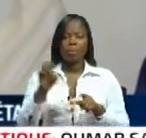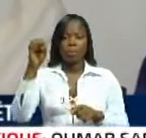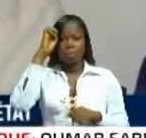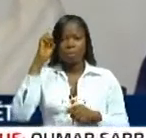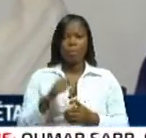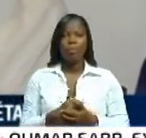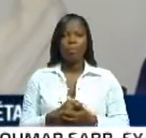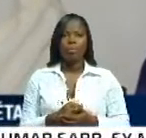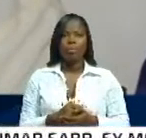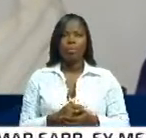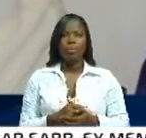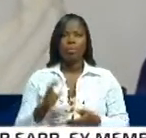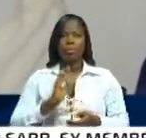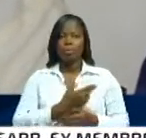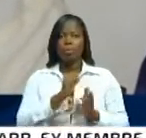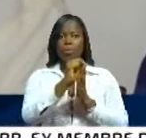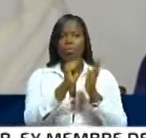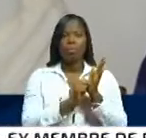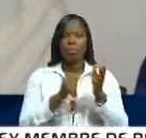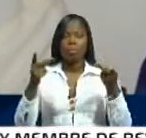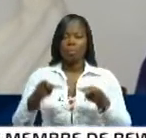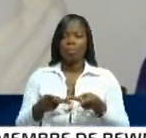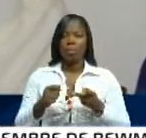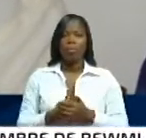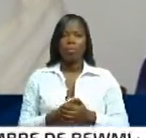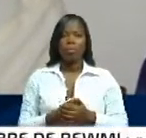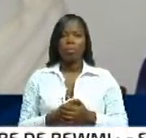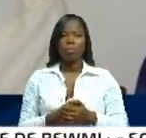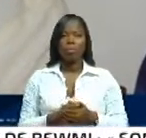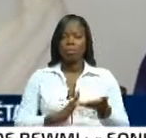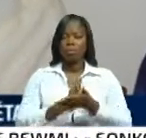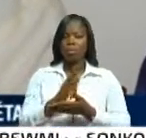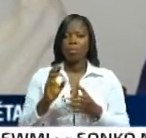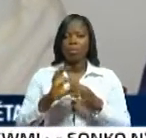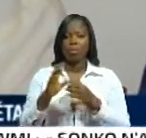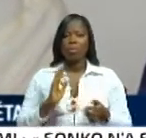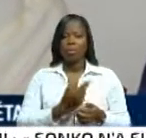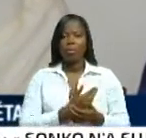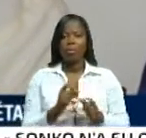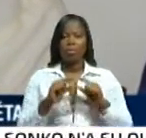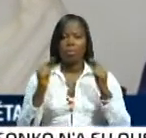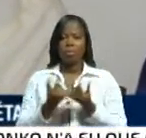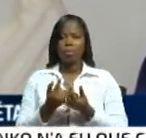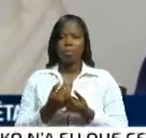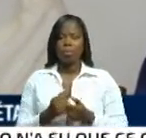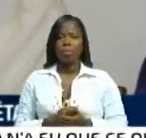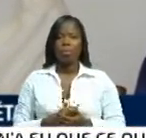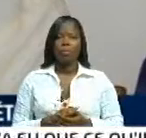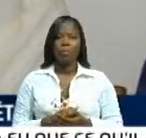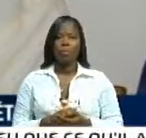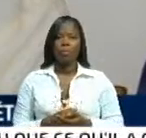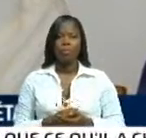contest notre statut de représentant légal de notre syndicat consacré pourtant par le quitus